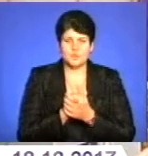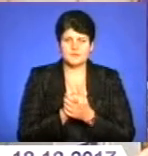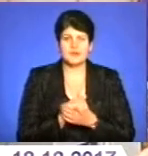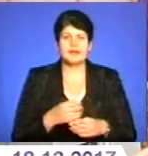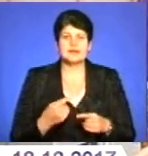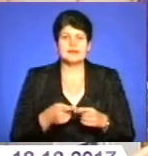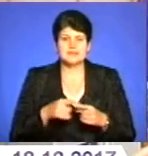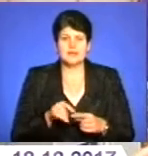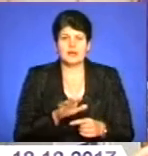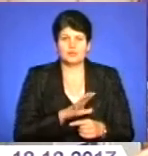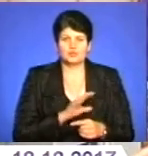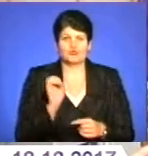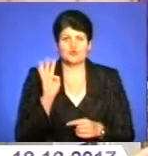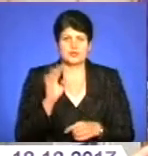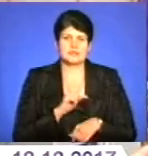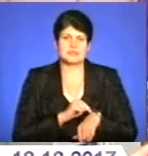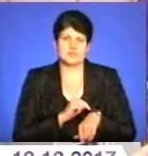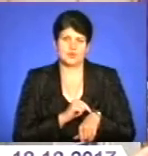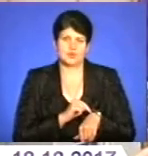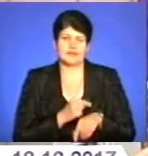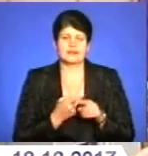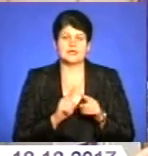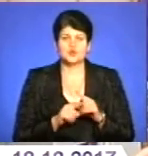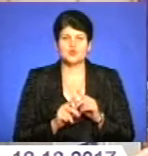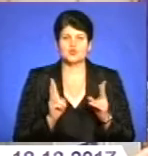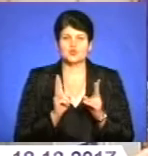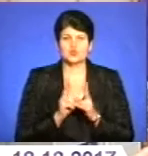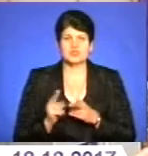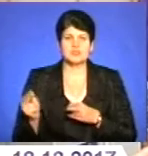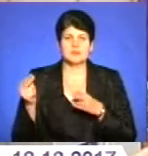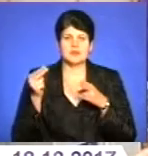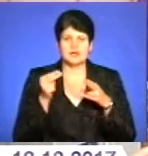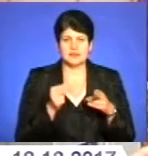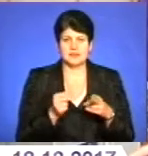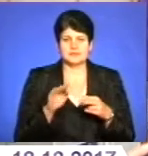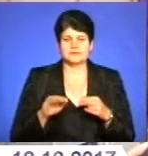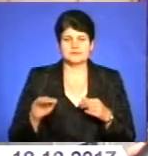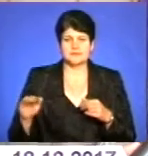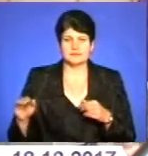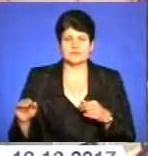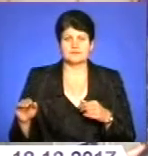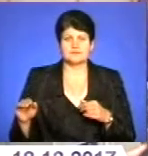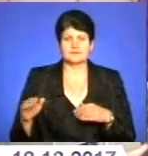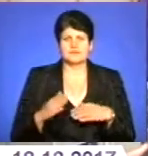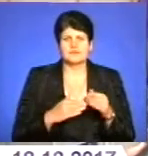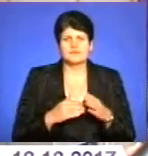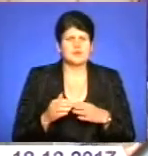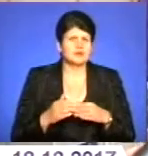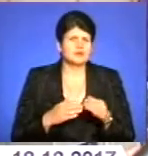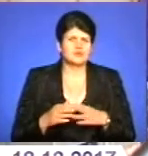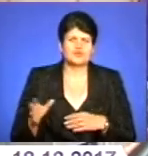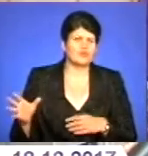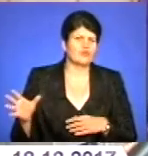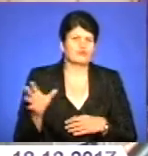Це було в 14-й годині, і на цю зустріч прибули скаути з там практично всіх